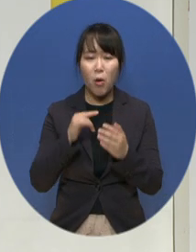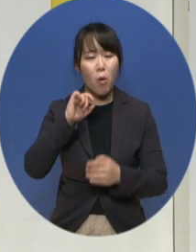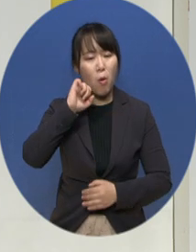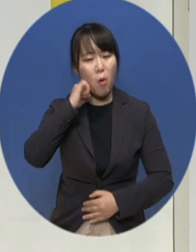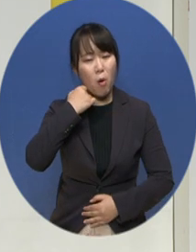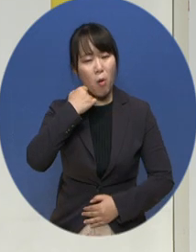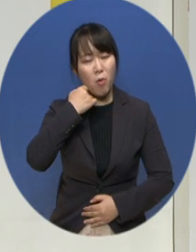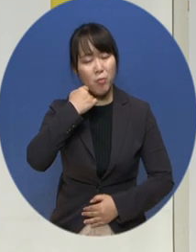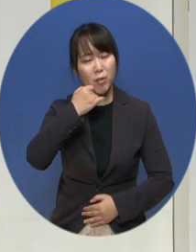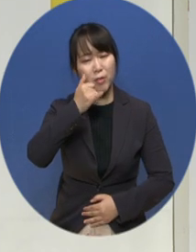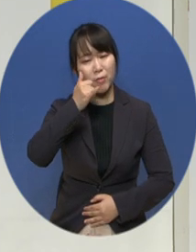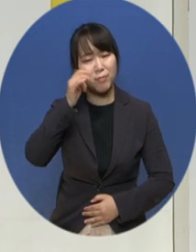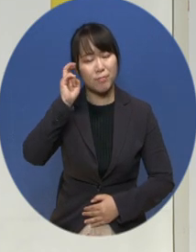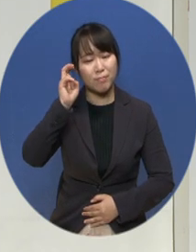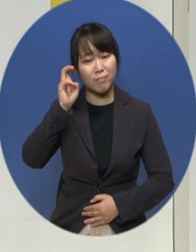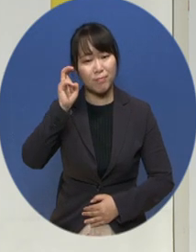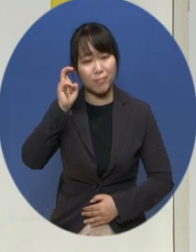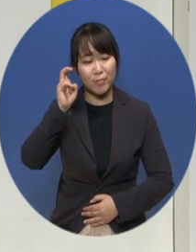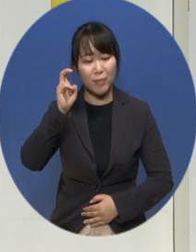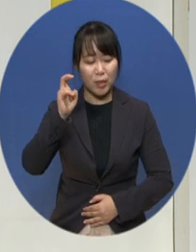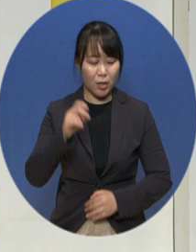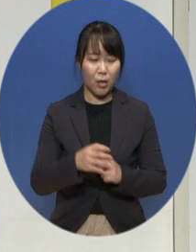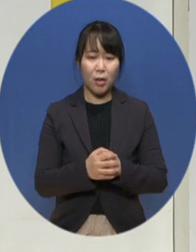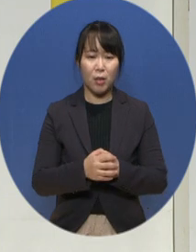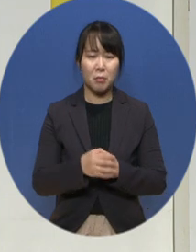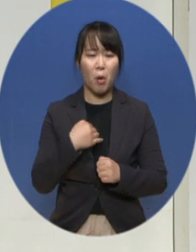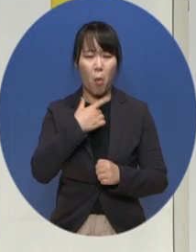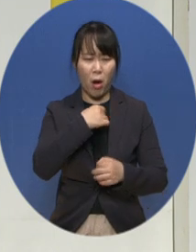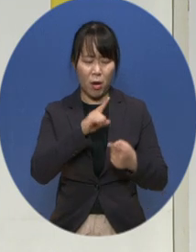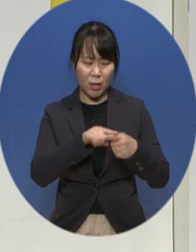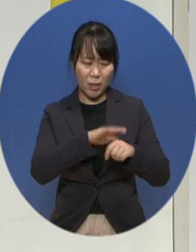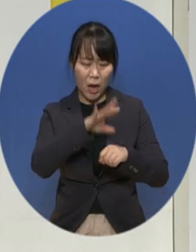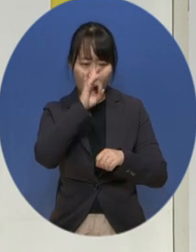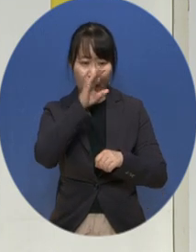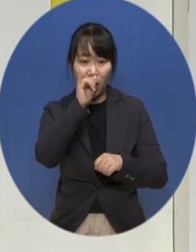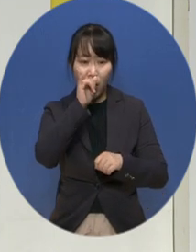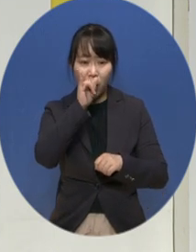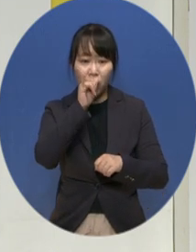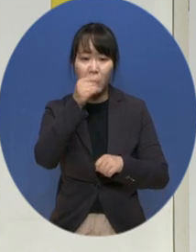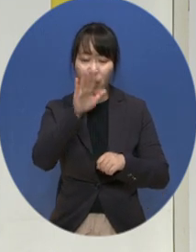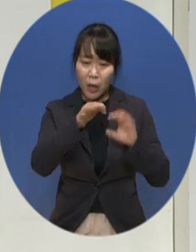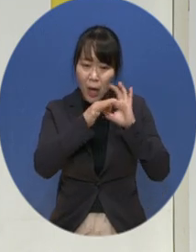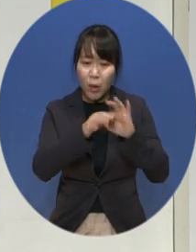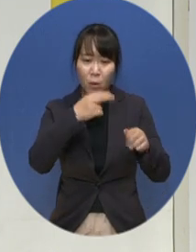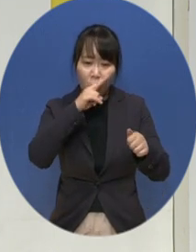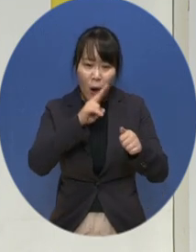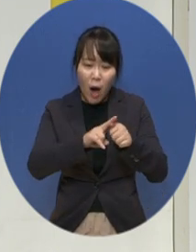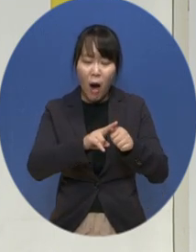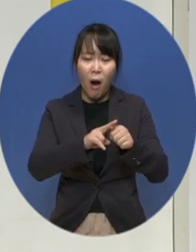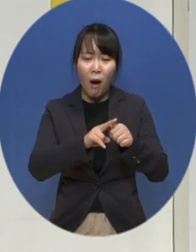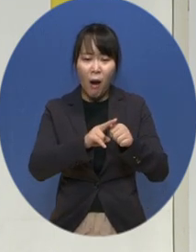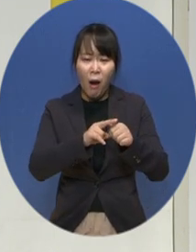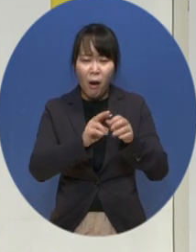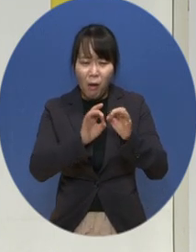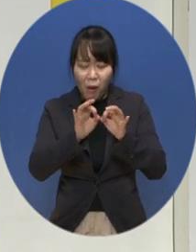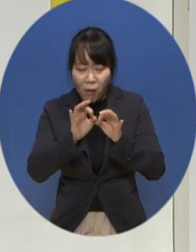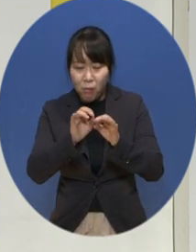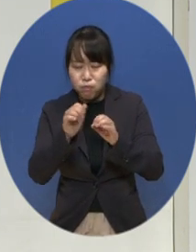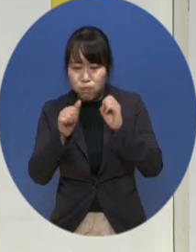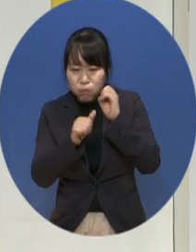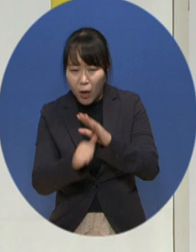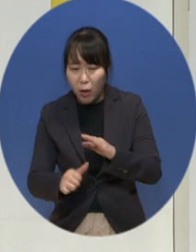그 어려움이 있지 않습니까 애도 자기 뜻대로 안되는 부분이 있는데 그러나 계속 도전하고 생 차우 하고 술어 지구